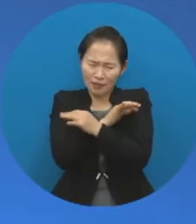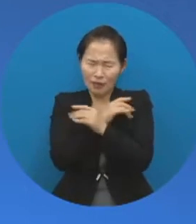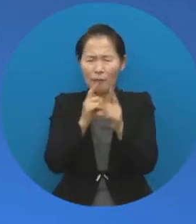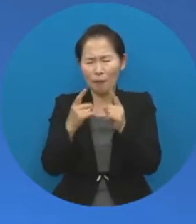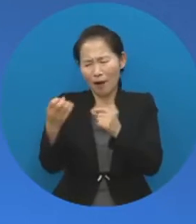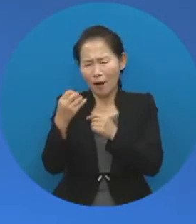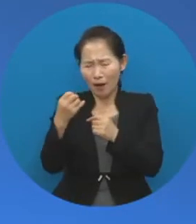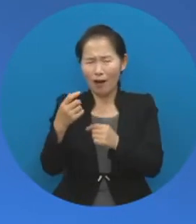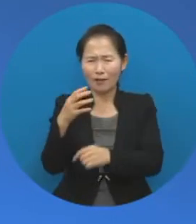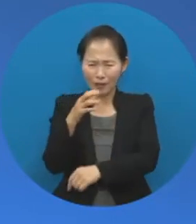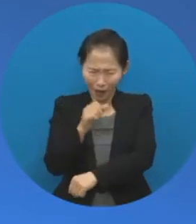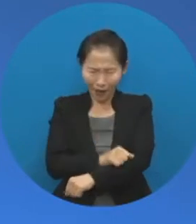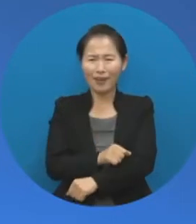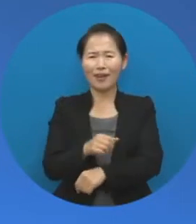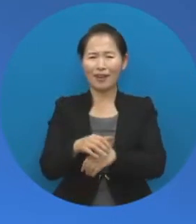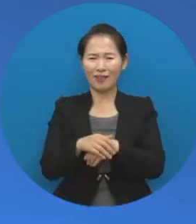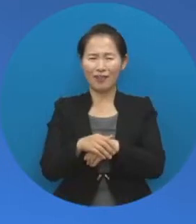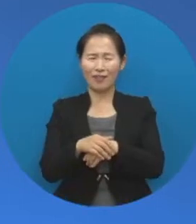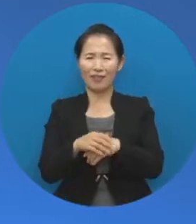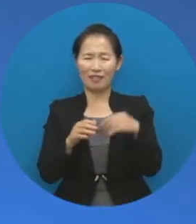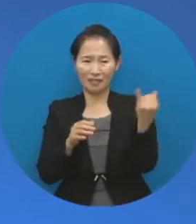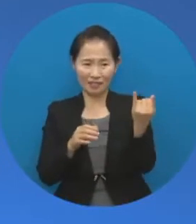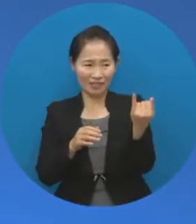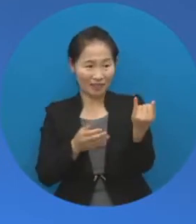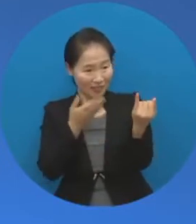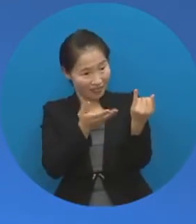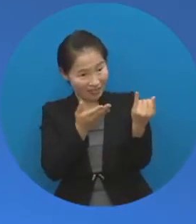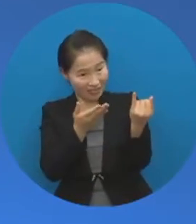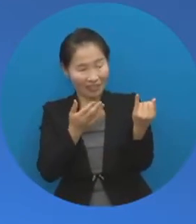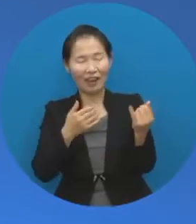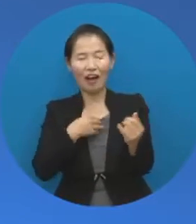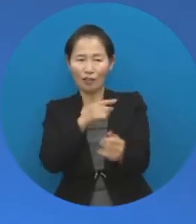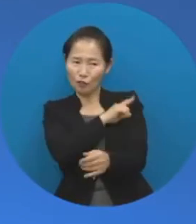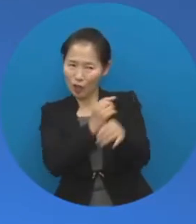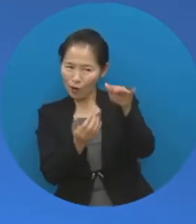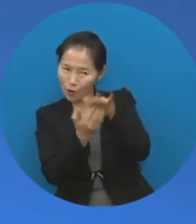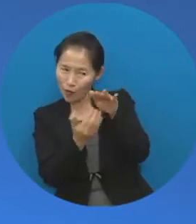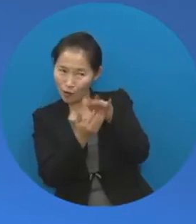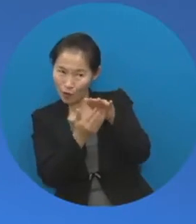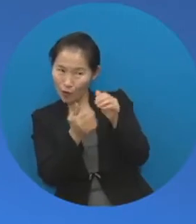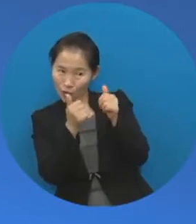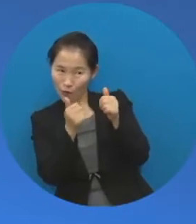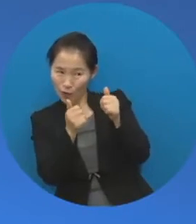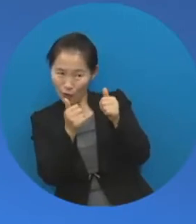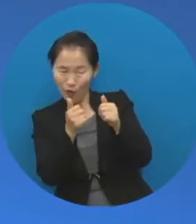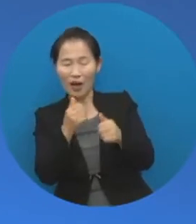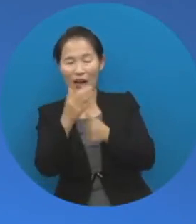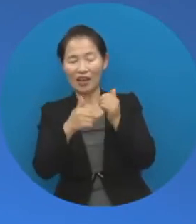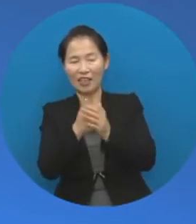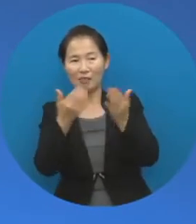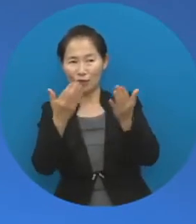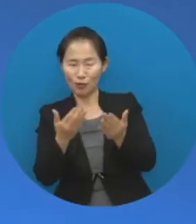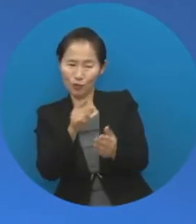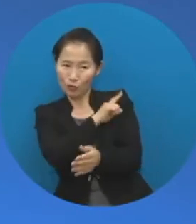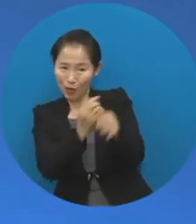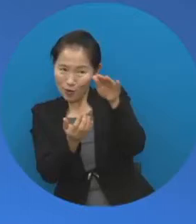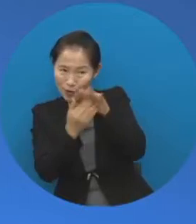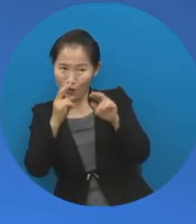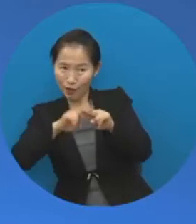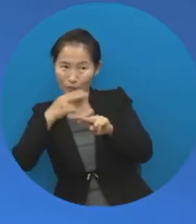하는데요. 막 자기는 내가 하나님이 주신 최고의 아내라고 최고의 선물이라고 저에게 막 그러고 그래서